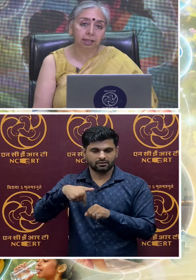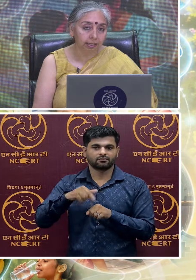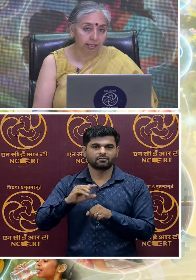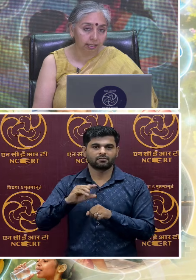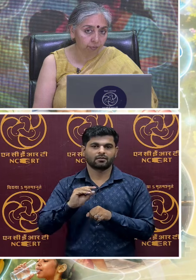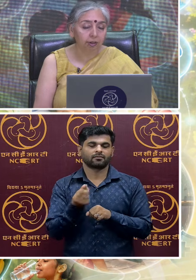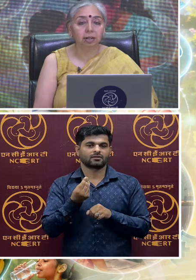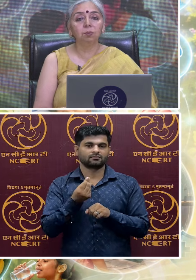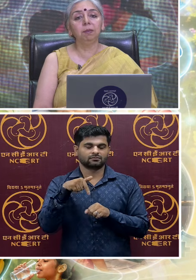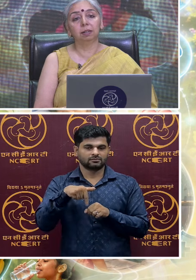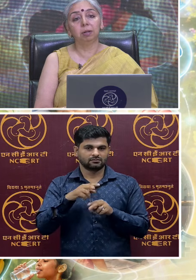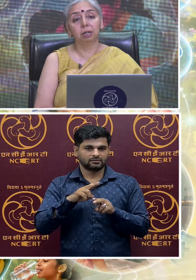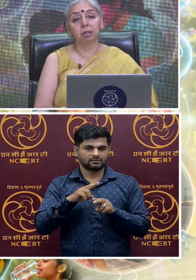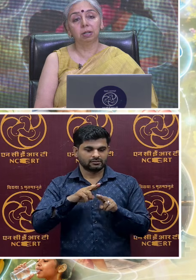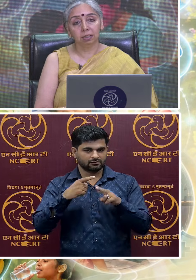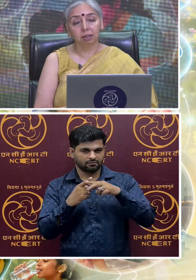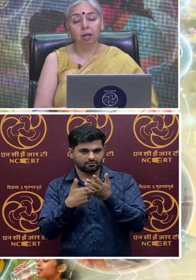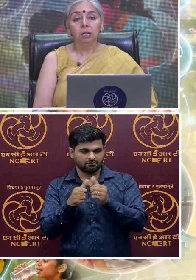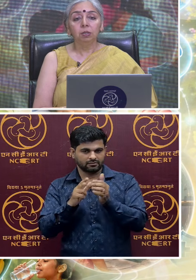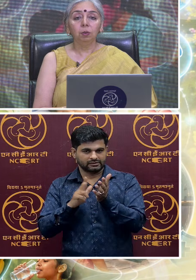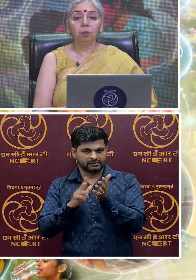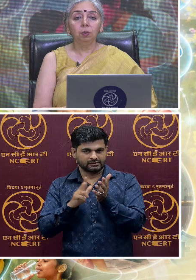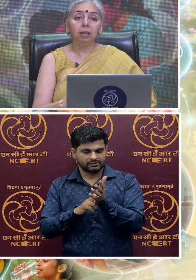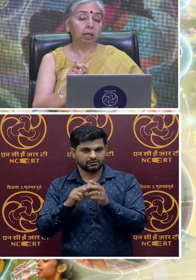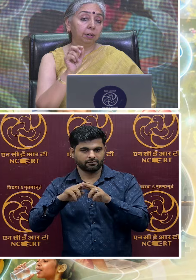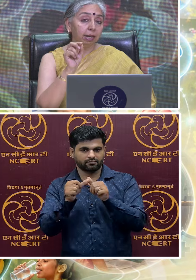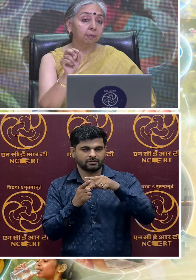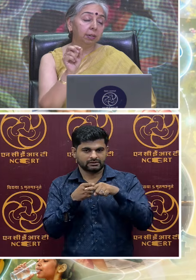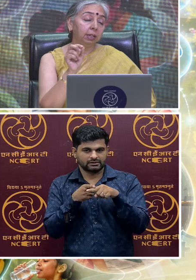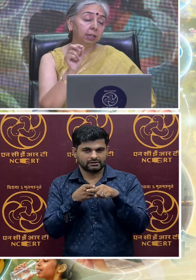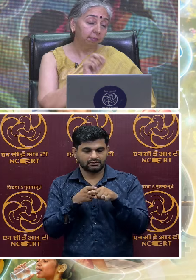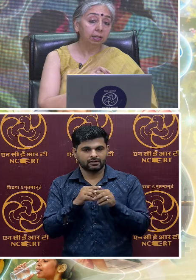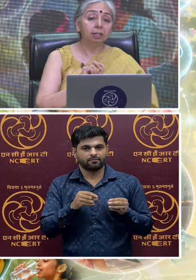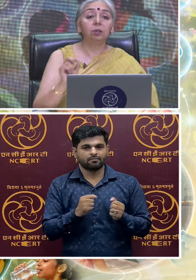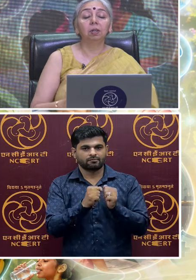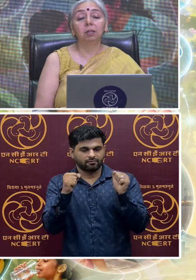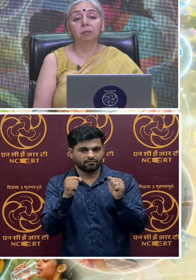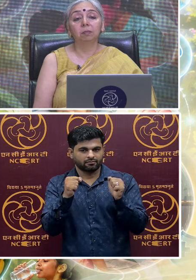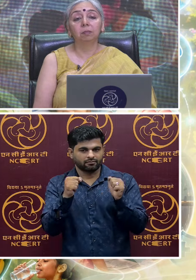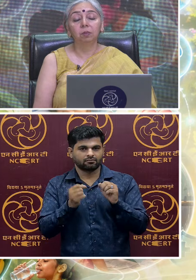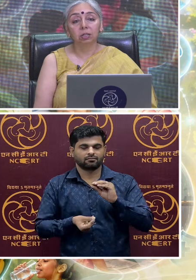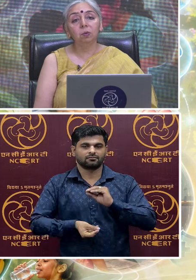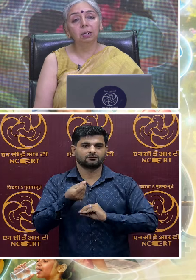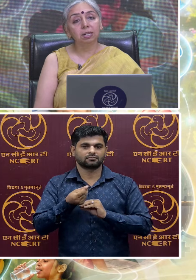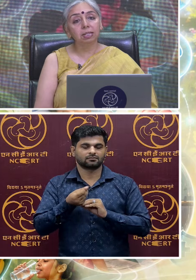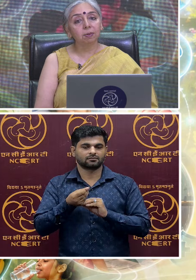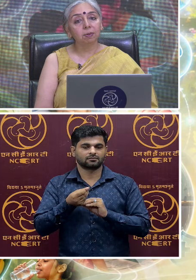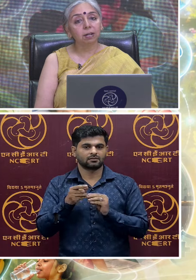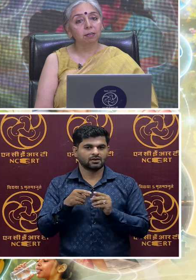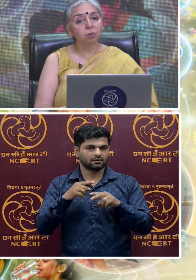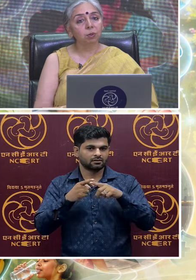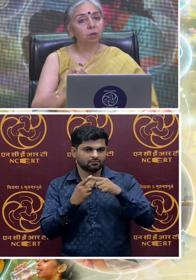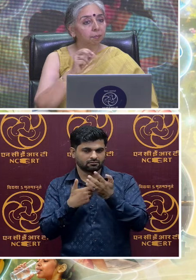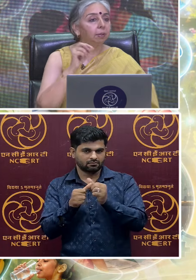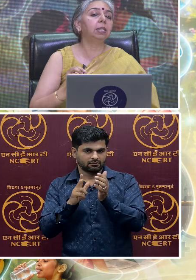ट्रांस फैट, एक टाइप ऑफ फैट है, उसकी मात्रा बढ़ जाती है। सो ये, और ट्रांस फैट मैं ये भी बताना चाहूँगी अपने व्यूअर्स को कि ट्रांस